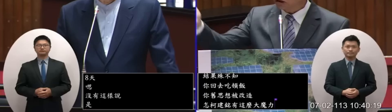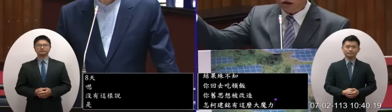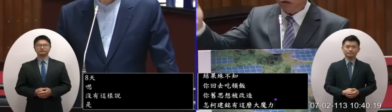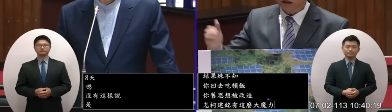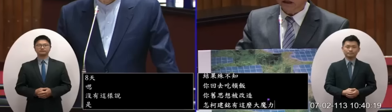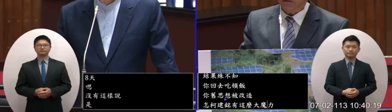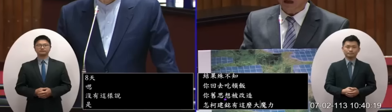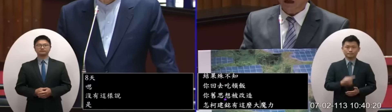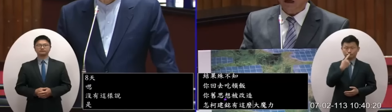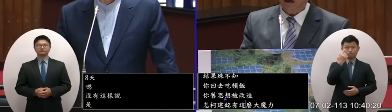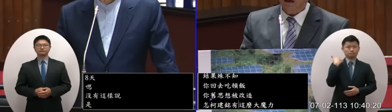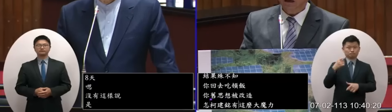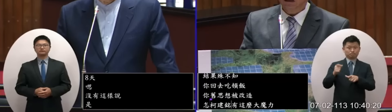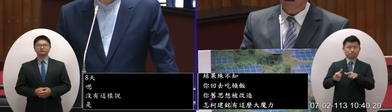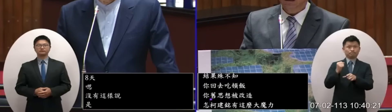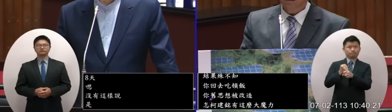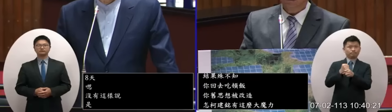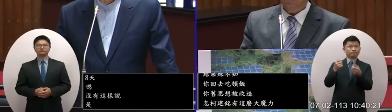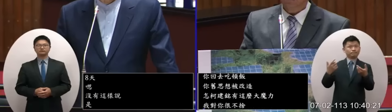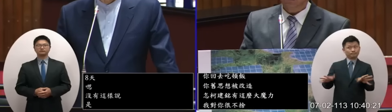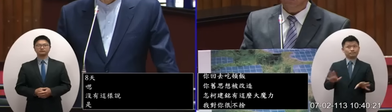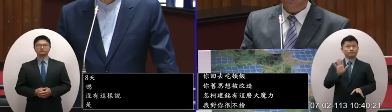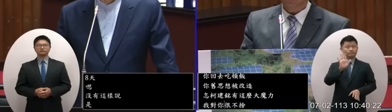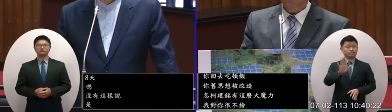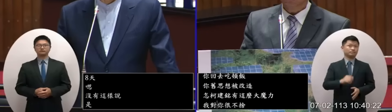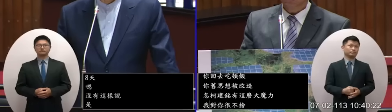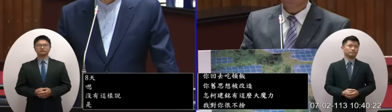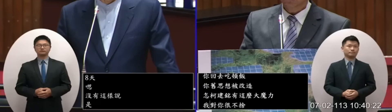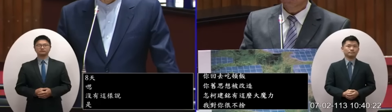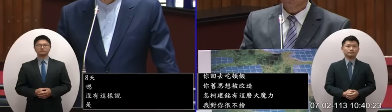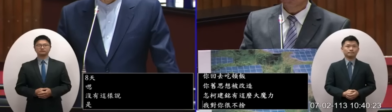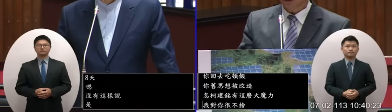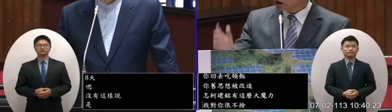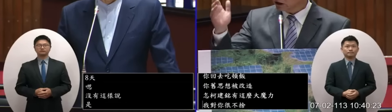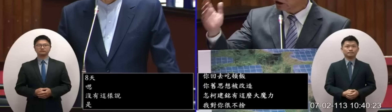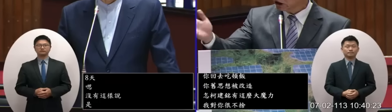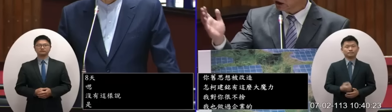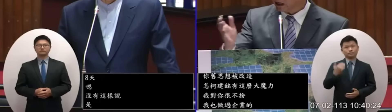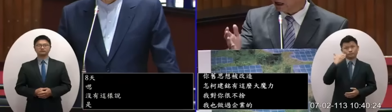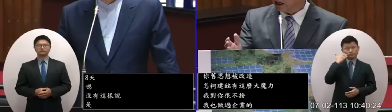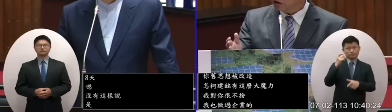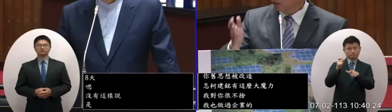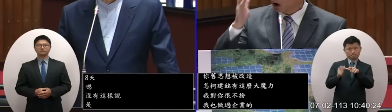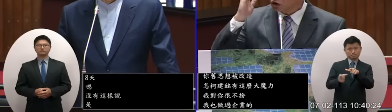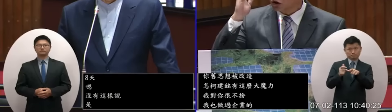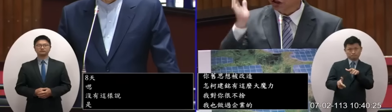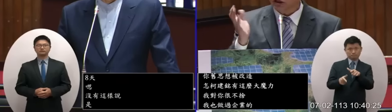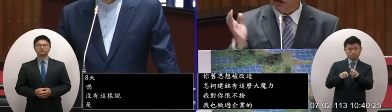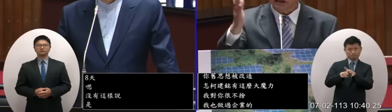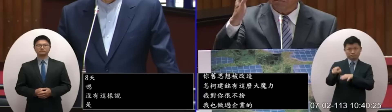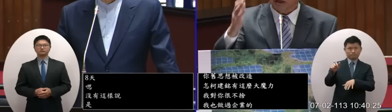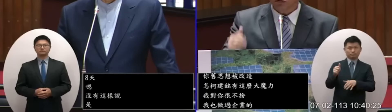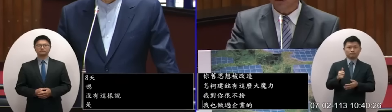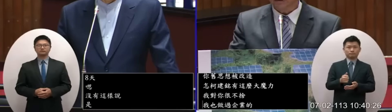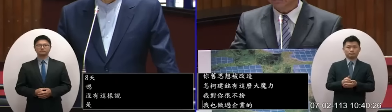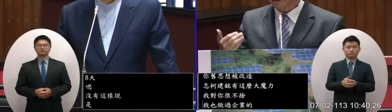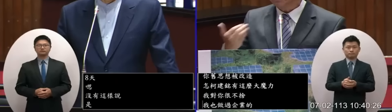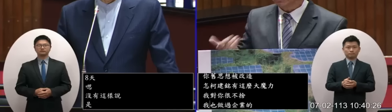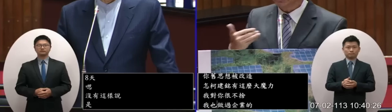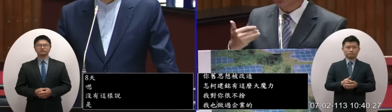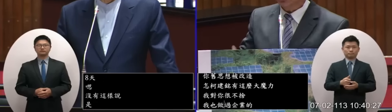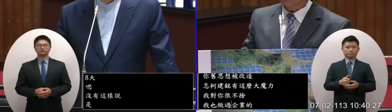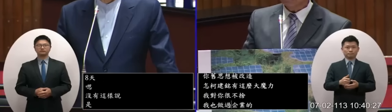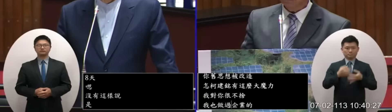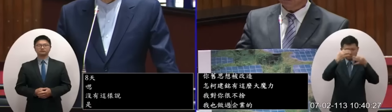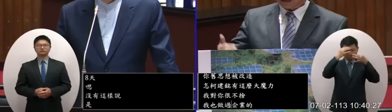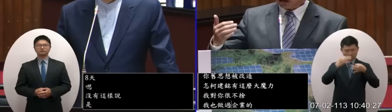我嘛是做过企业啊。哦，如果一个企业家的人都无法度诚实面对着伊家己